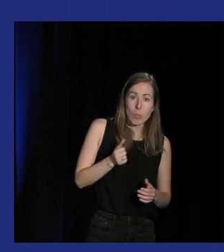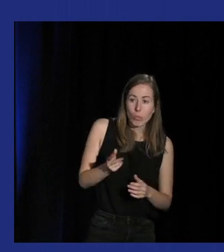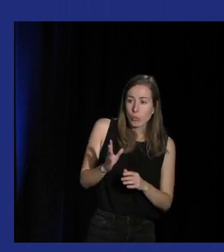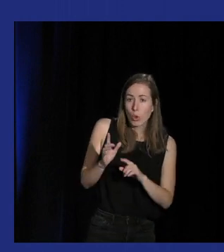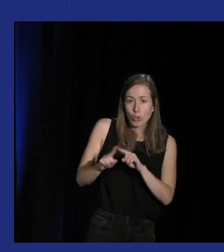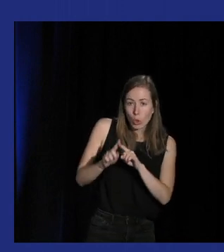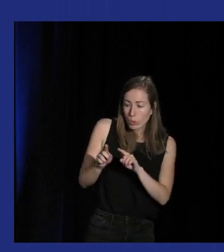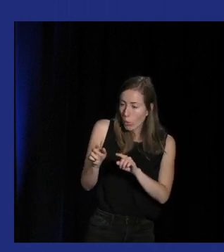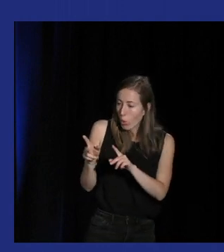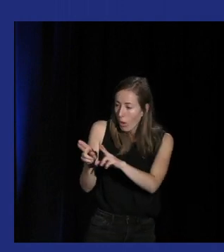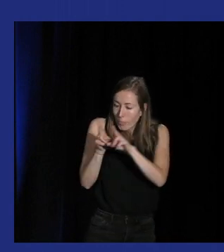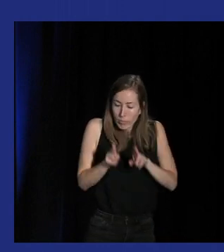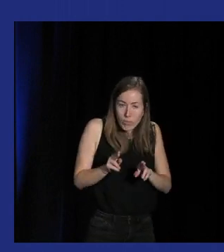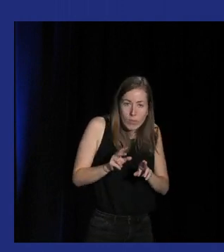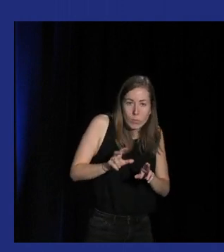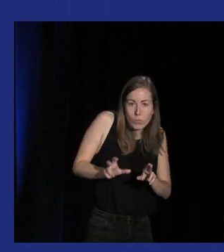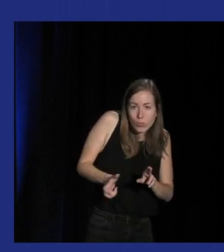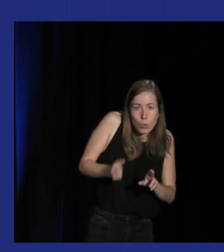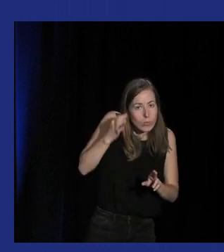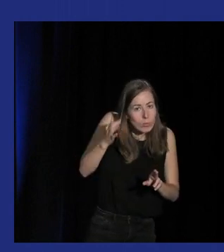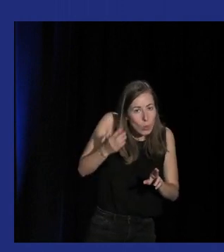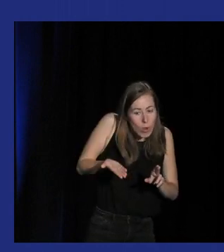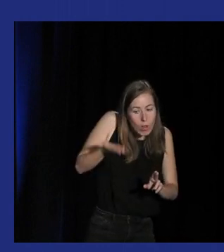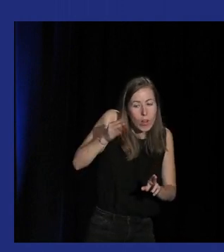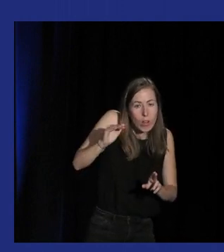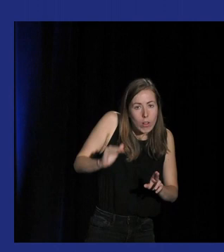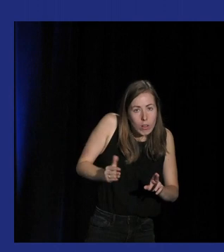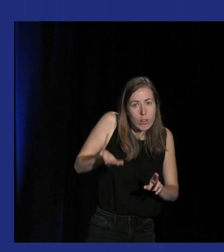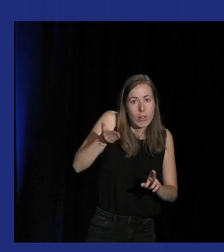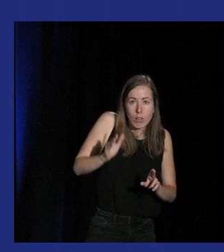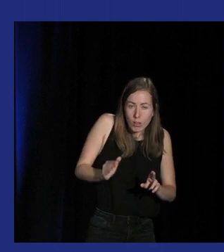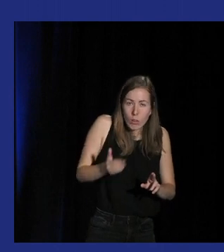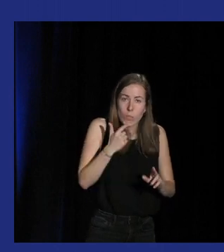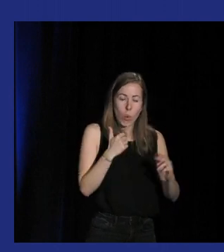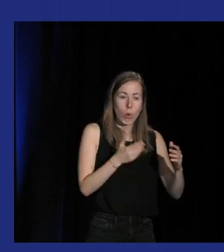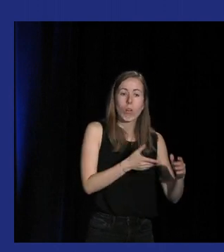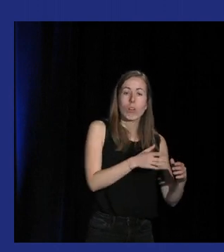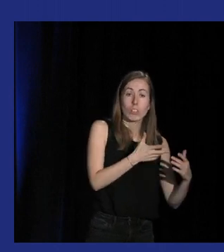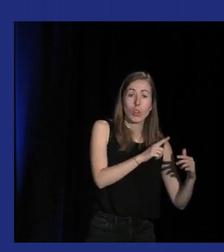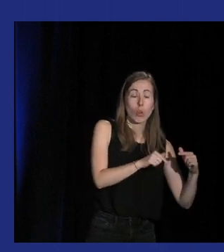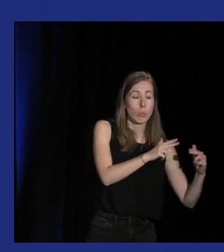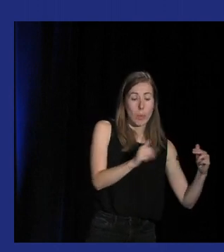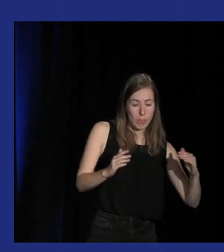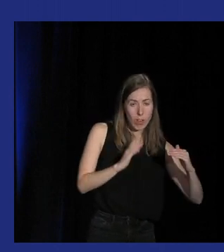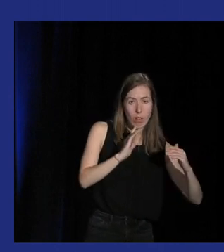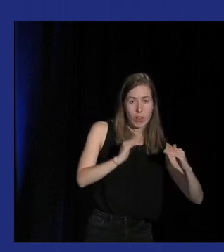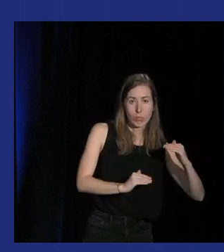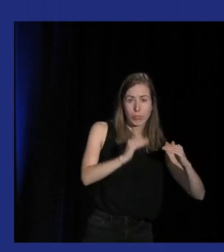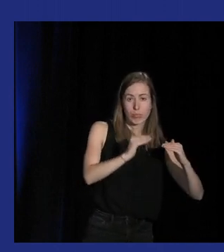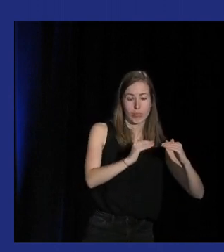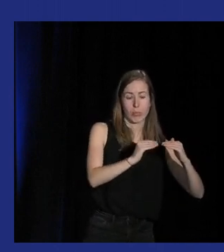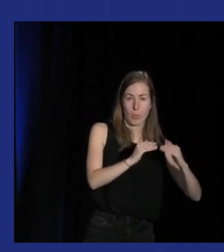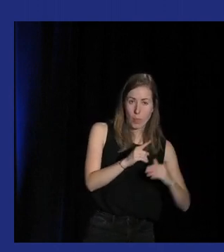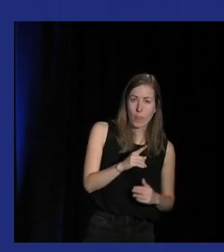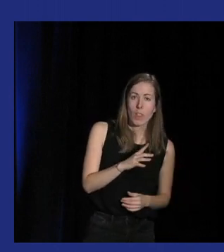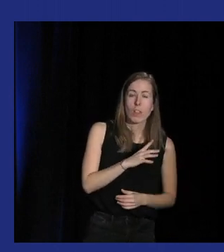vous pouvez régler le volume à l'échelle de votre son derrière les sons vont aller dans des ce qu'on appelle des bus de mixage et je crois qu'ils